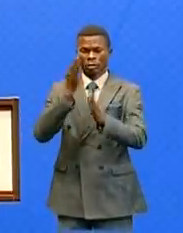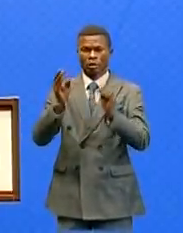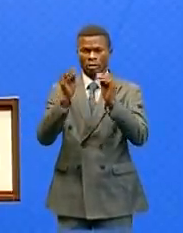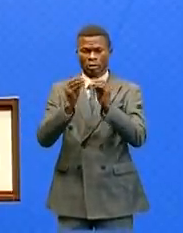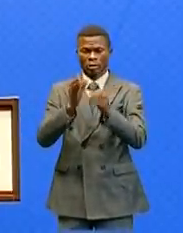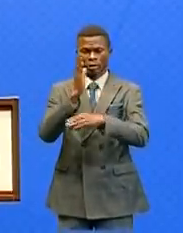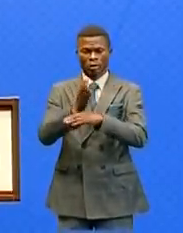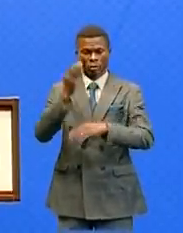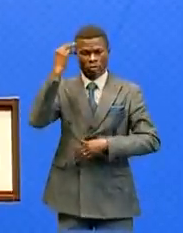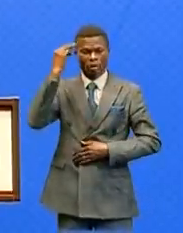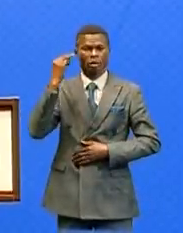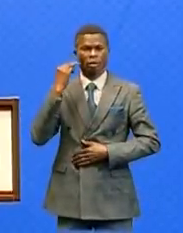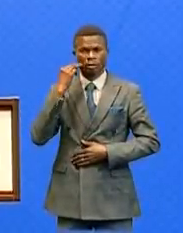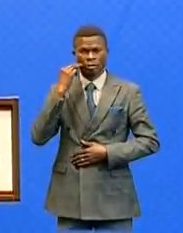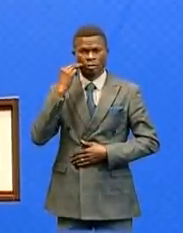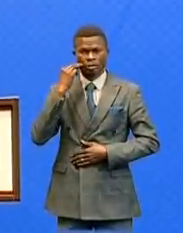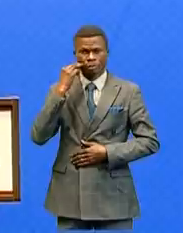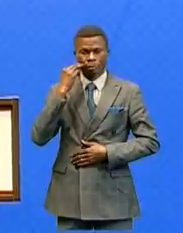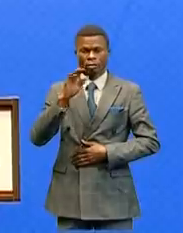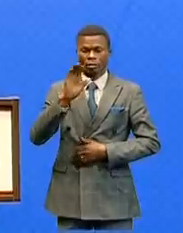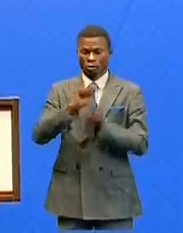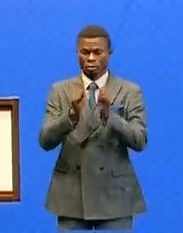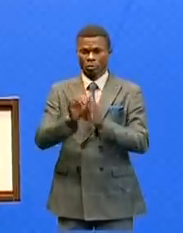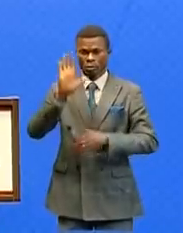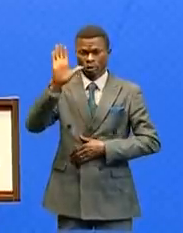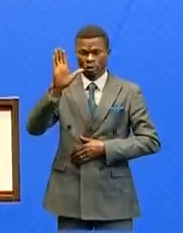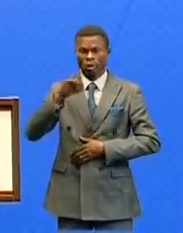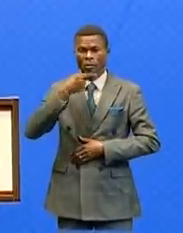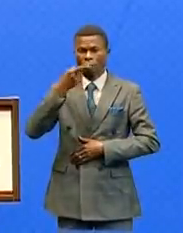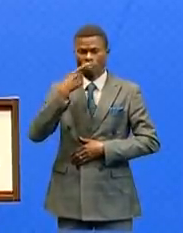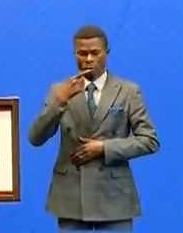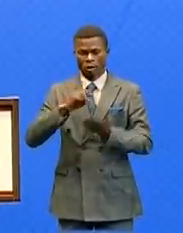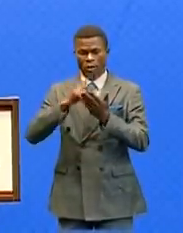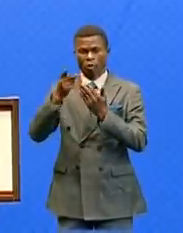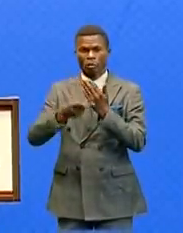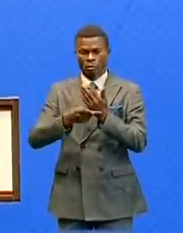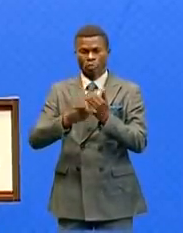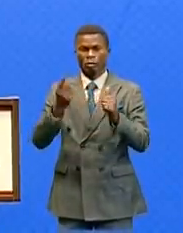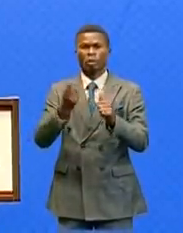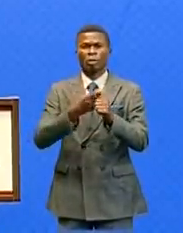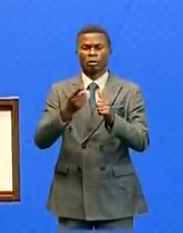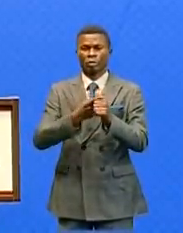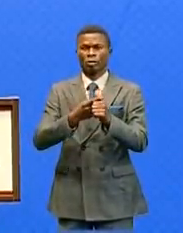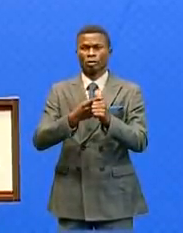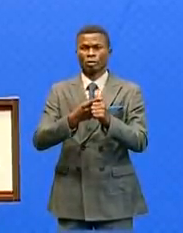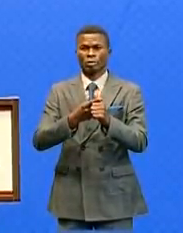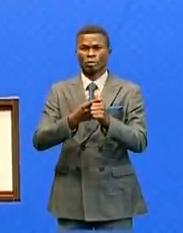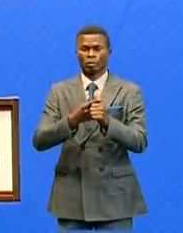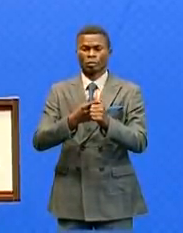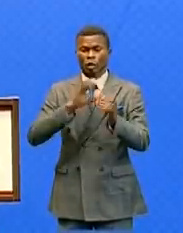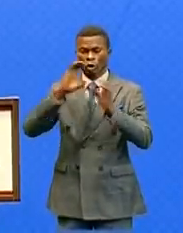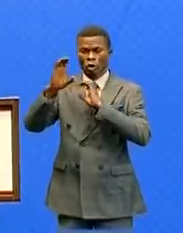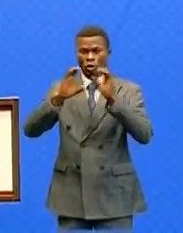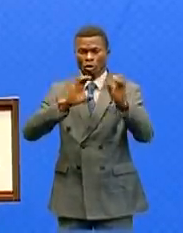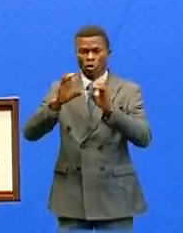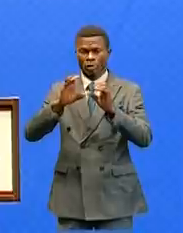du Conseil de ministres. 5 points étaient inscrits à l'ordre du jour, à savoir 1. La